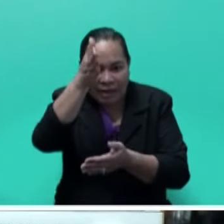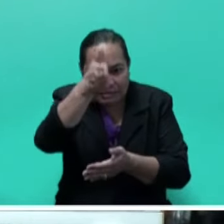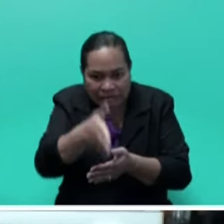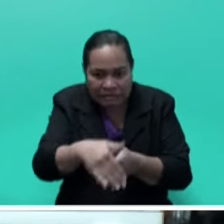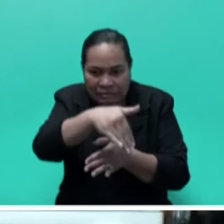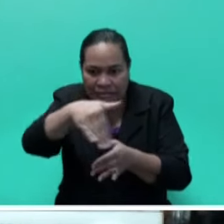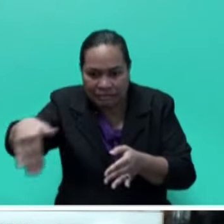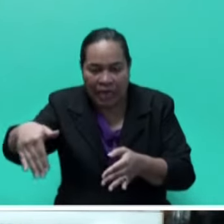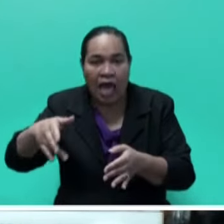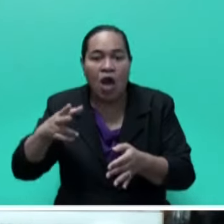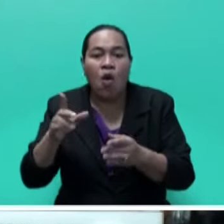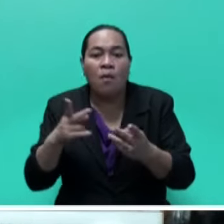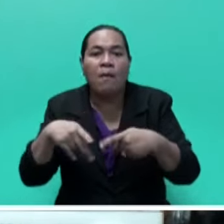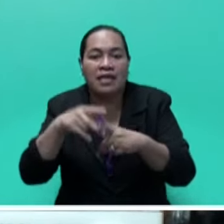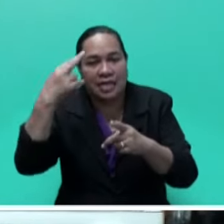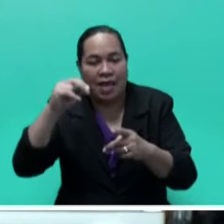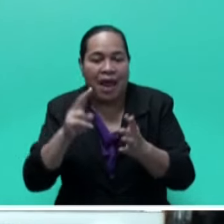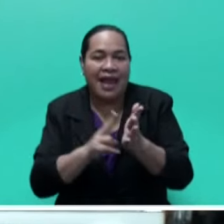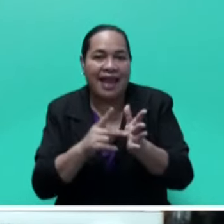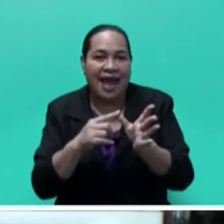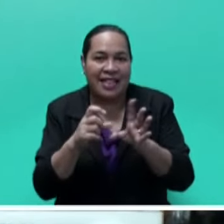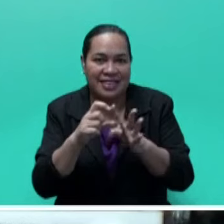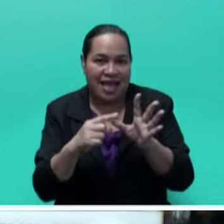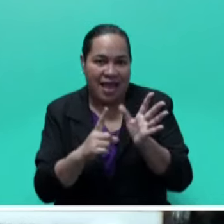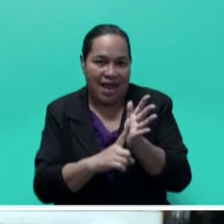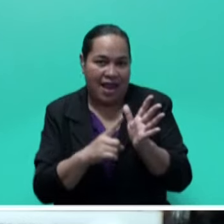Nantalani, na kena ngeli.